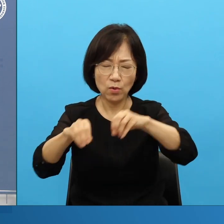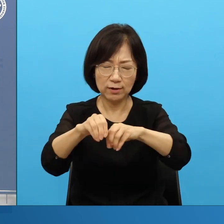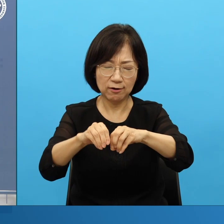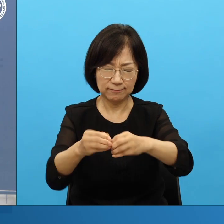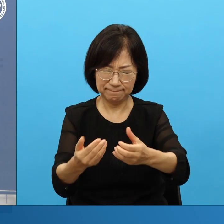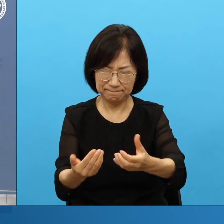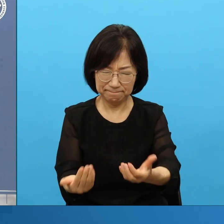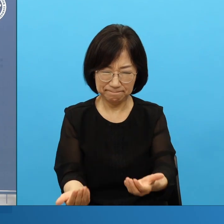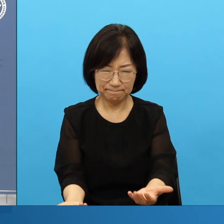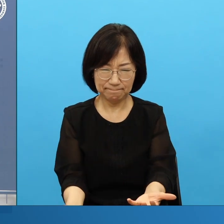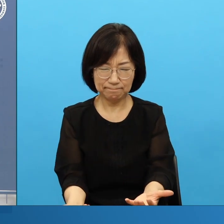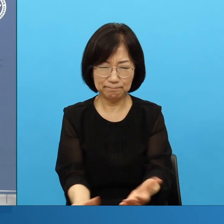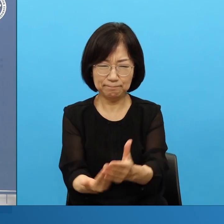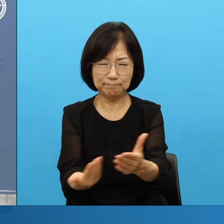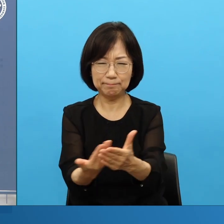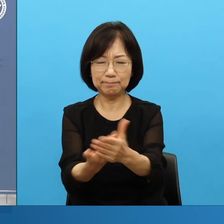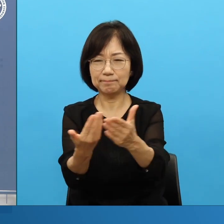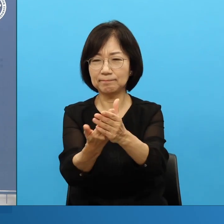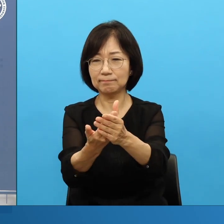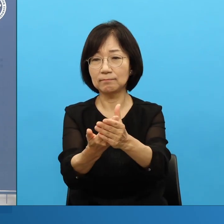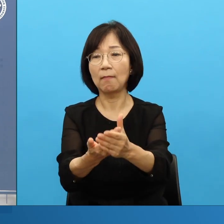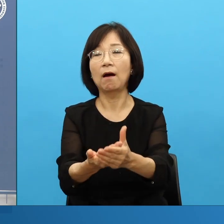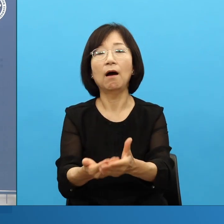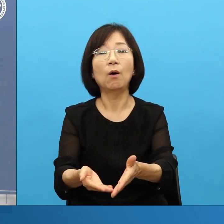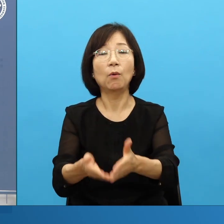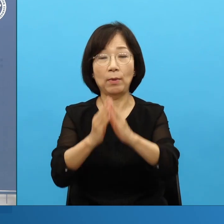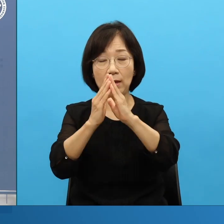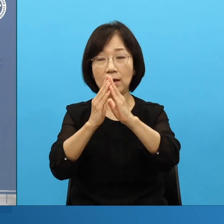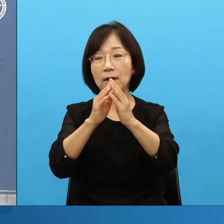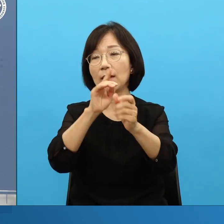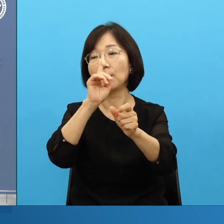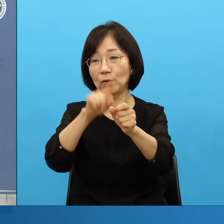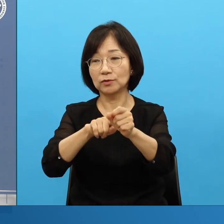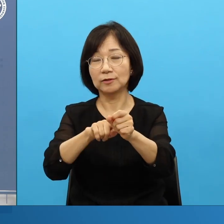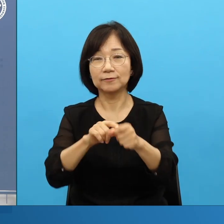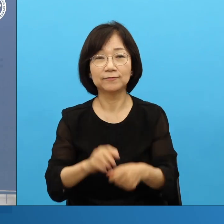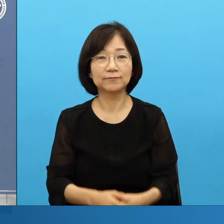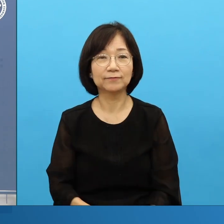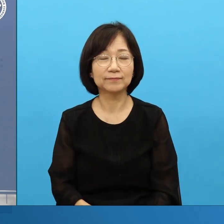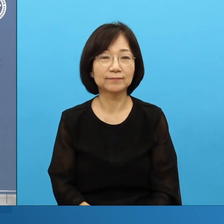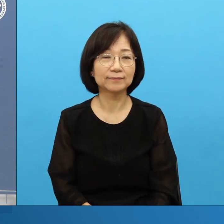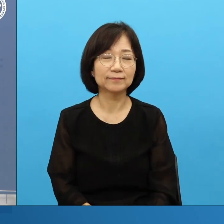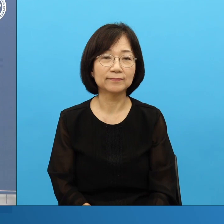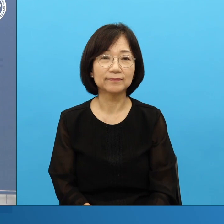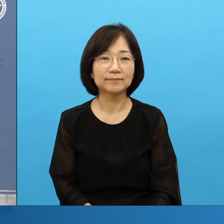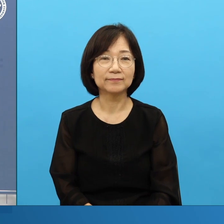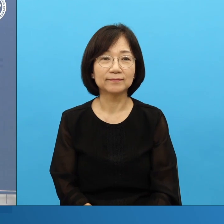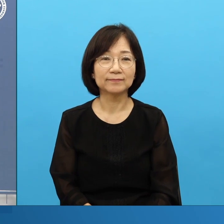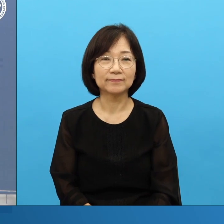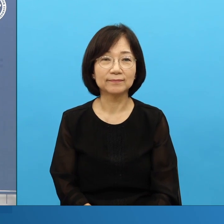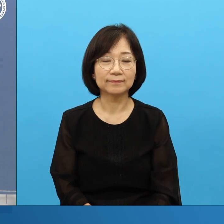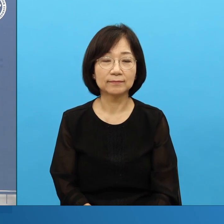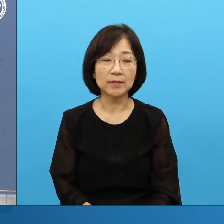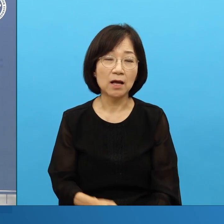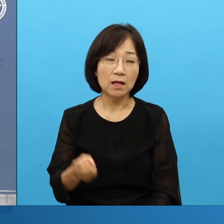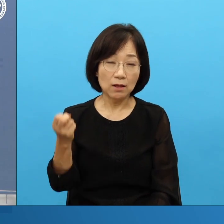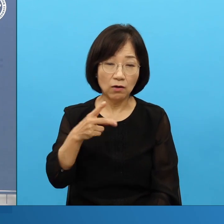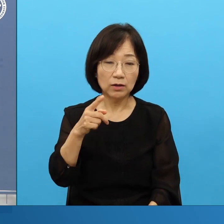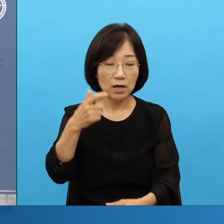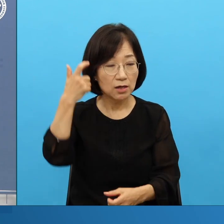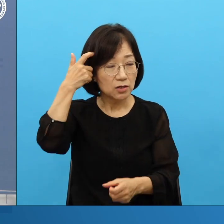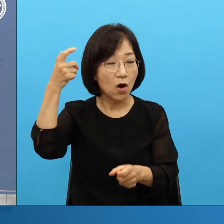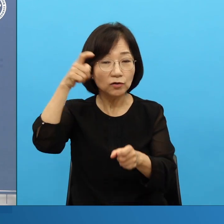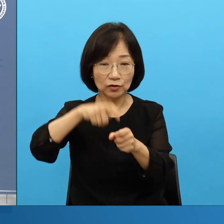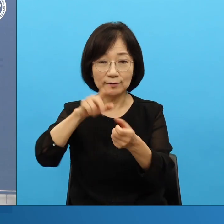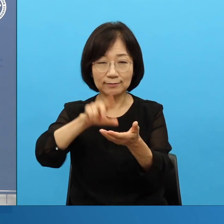to us is to build you up rather than tearing you down. 여기에 대해서는 아무리 말해도 무리하지 않다라고 했어요. It says, no matter how